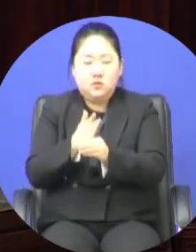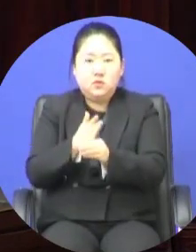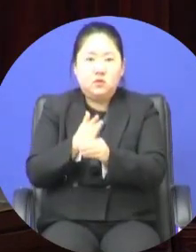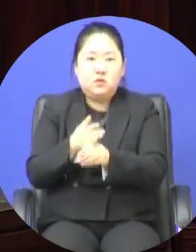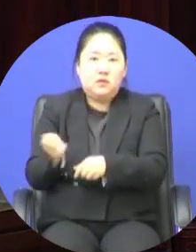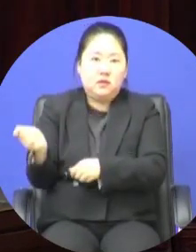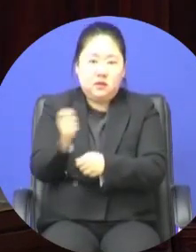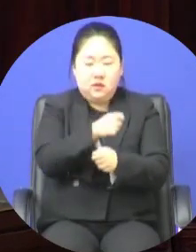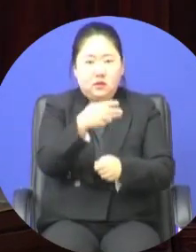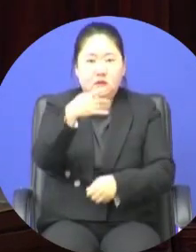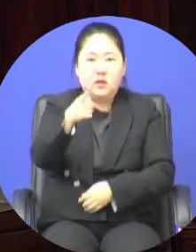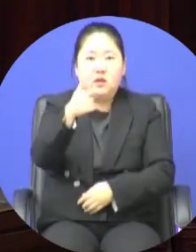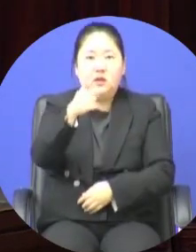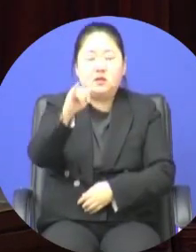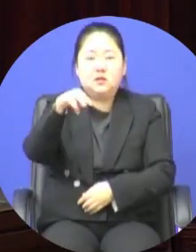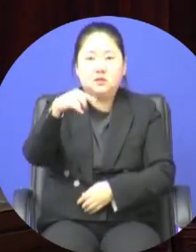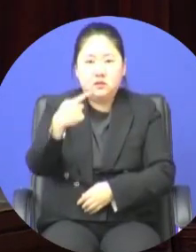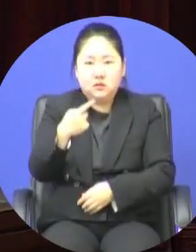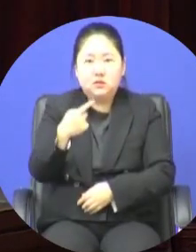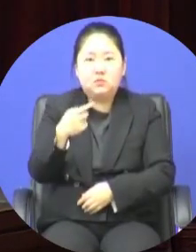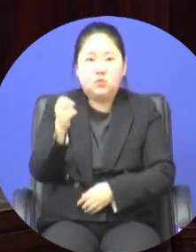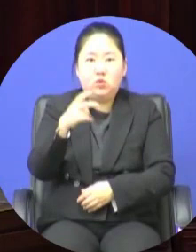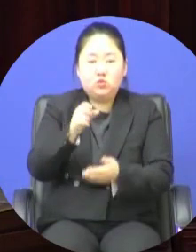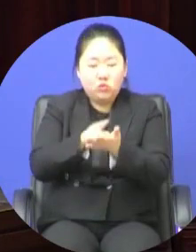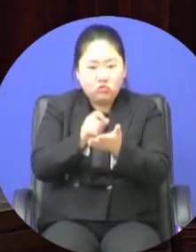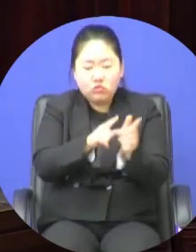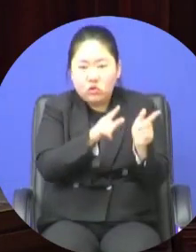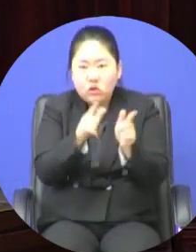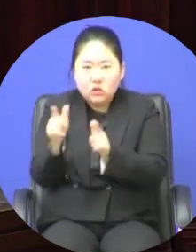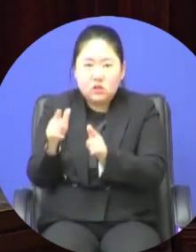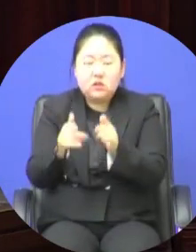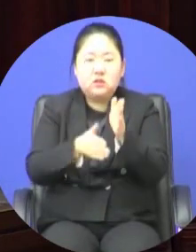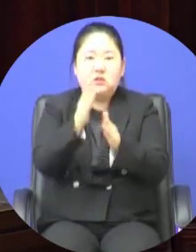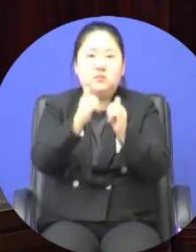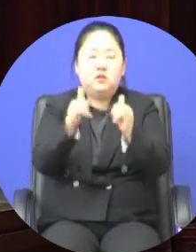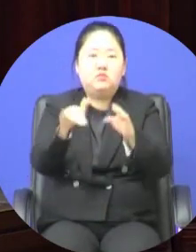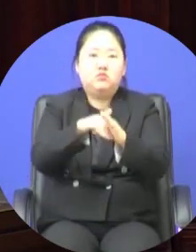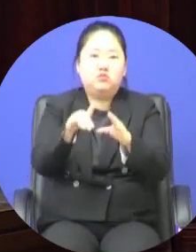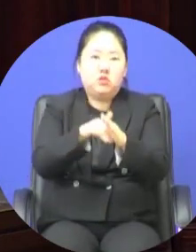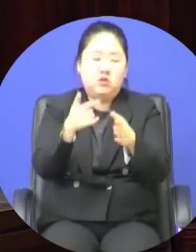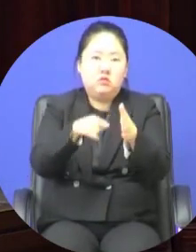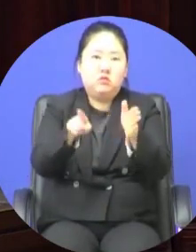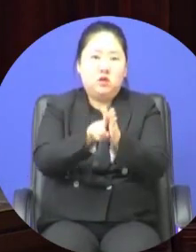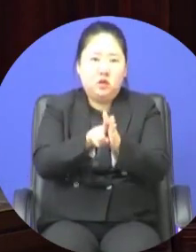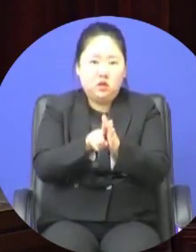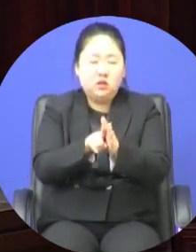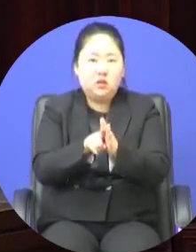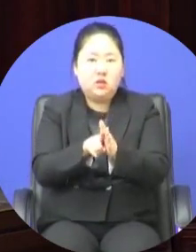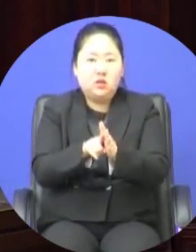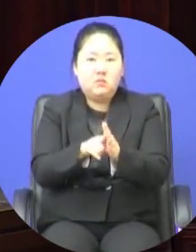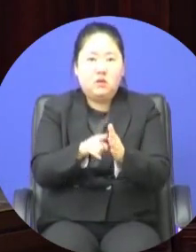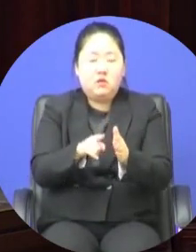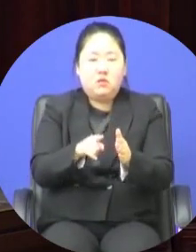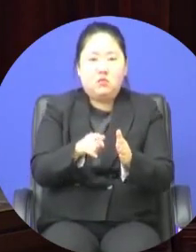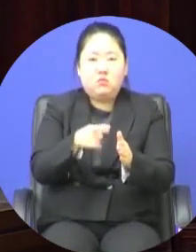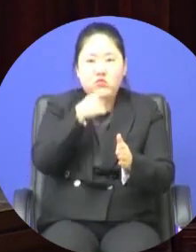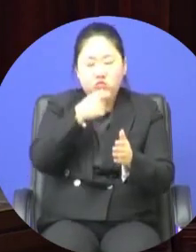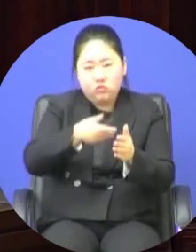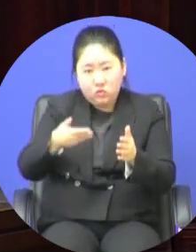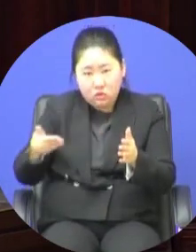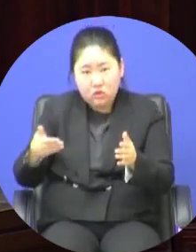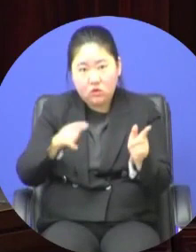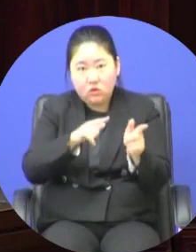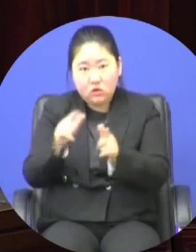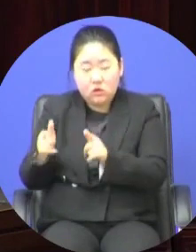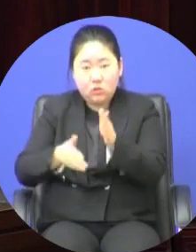족구장 등 크고 작은 체육시설을 확충했고, 시민들의 문화 공간이 될 승두천 생태 하천 복원 사업은 도 공모에